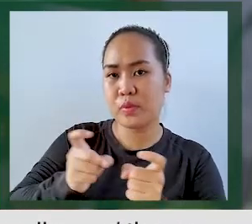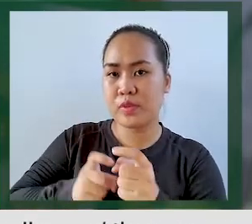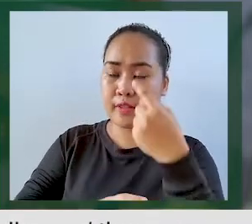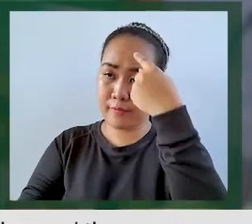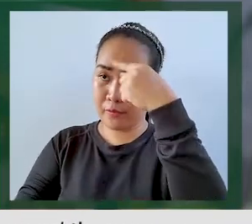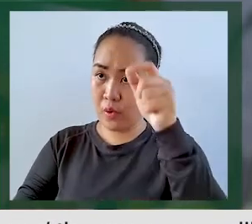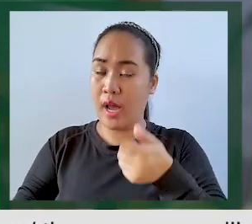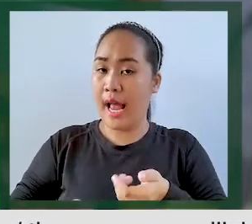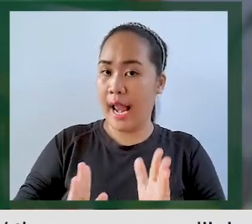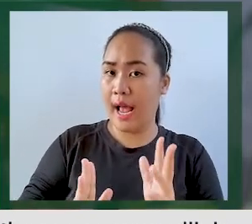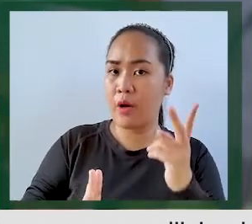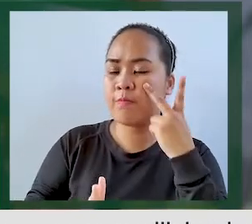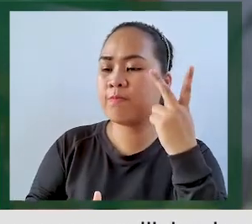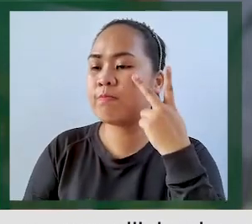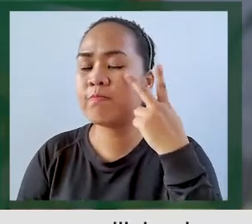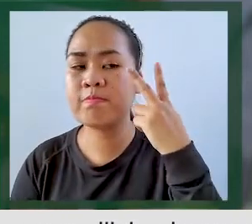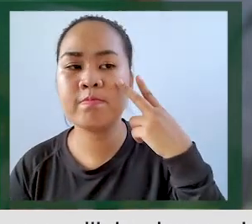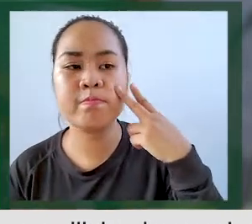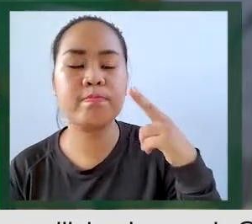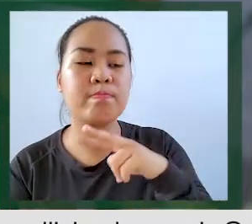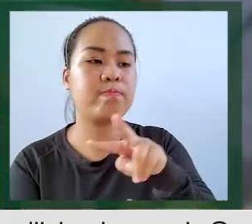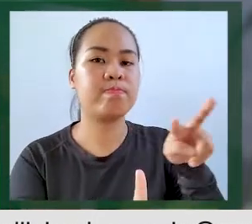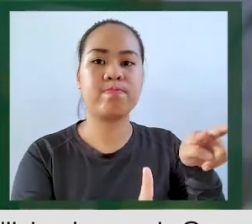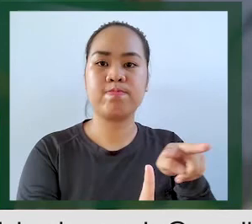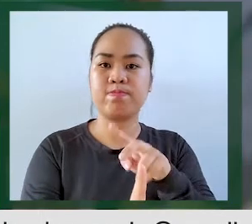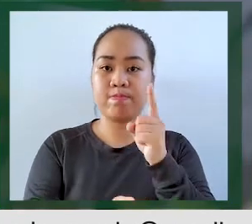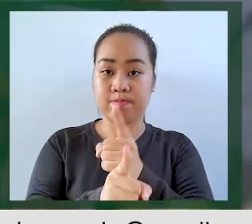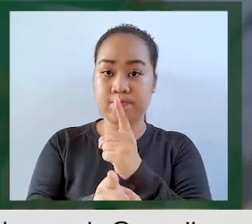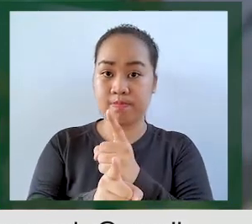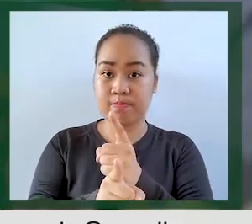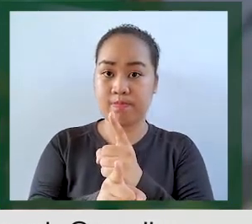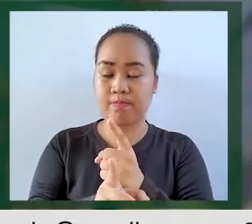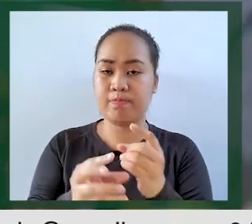kanilang representative para makita po talaga